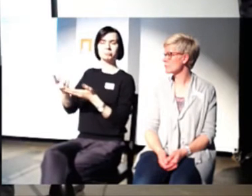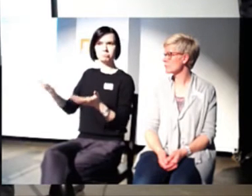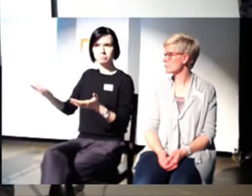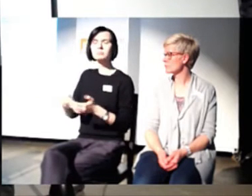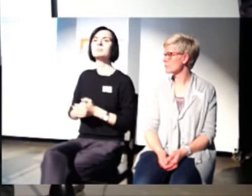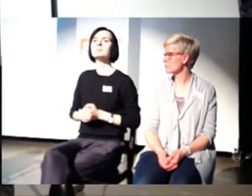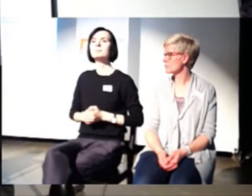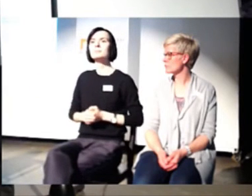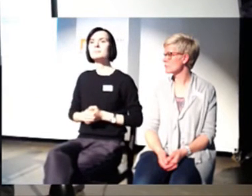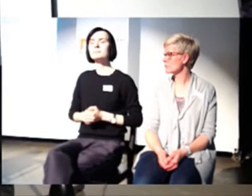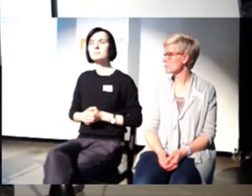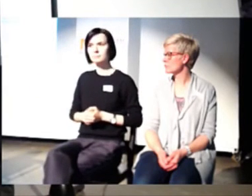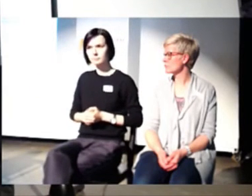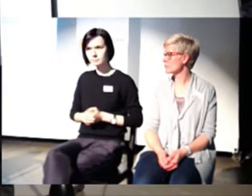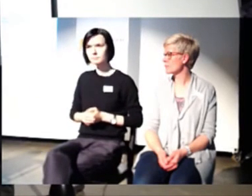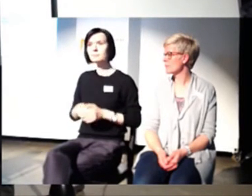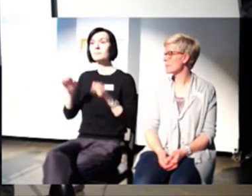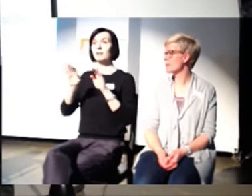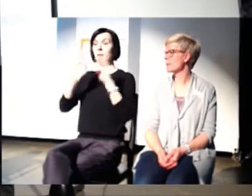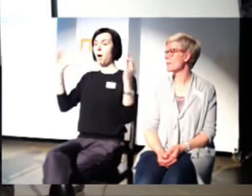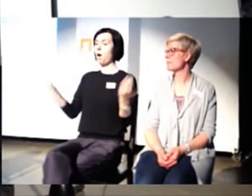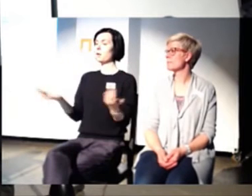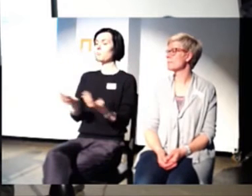paljon maailmalla on paljon tällaisia